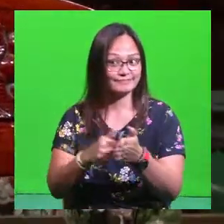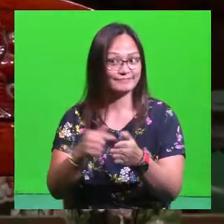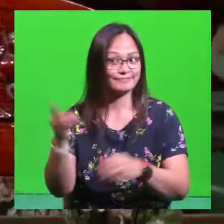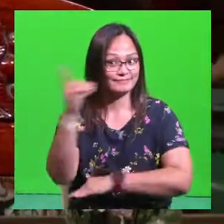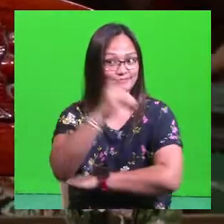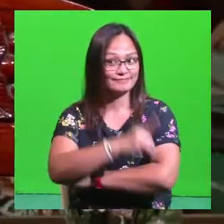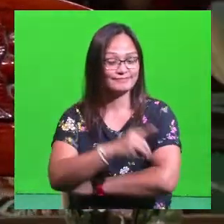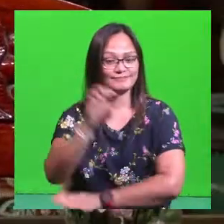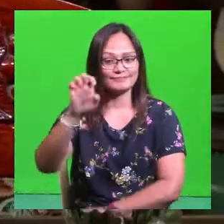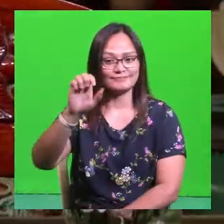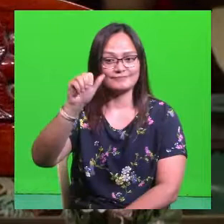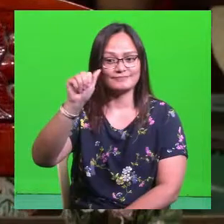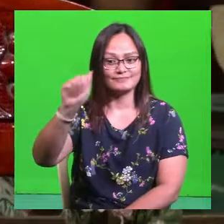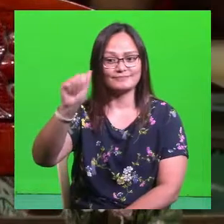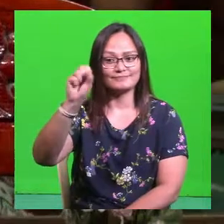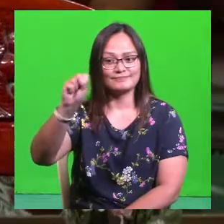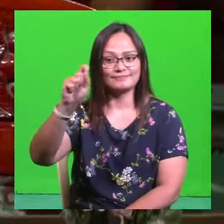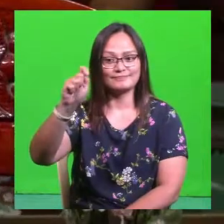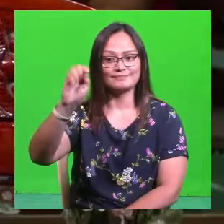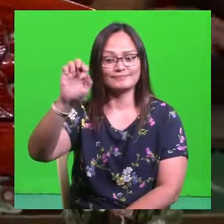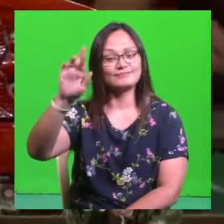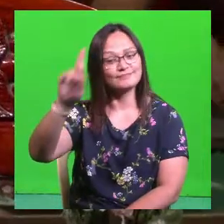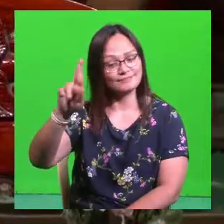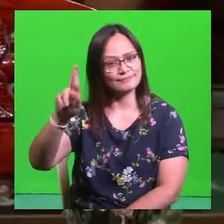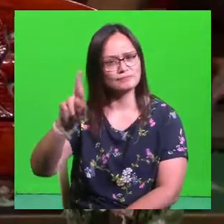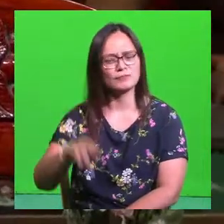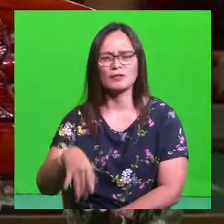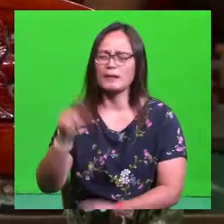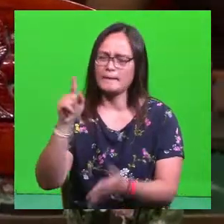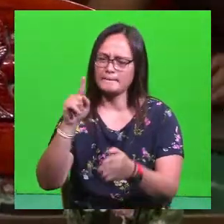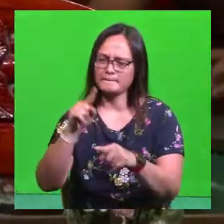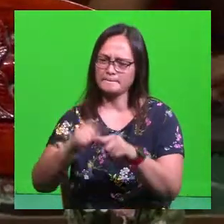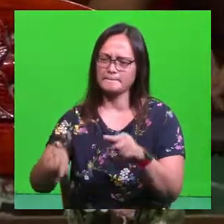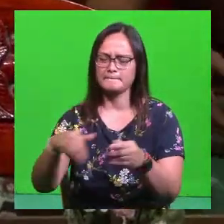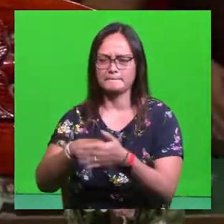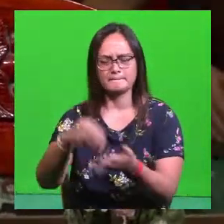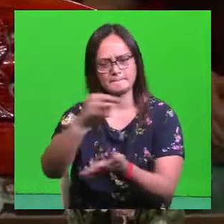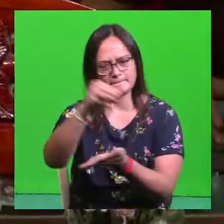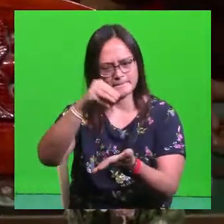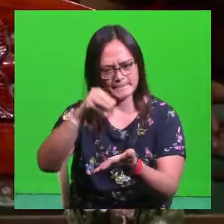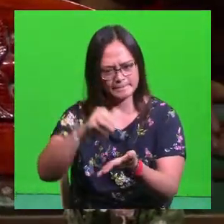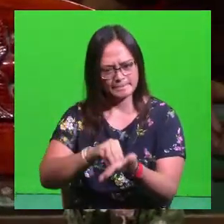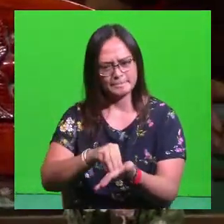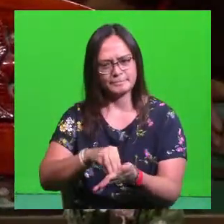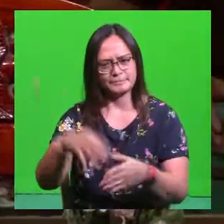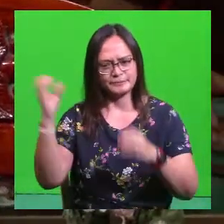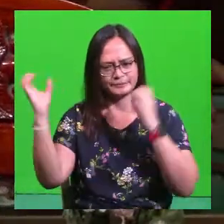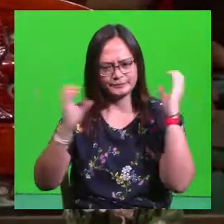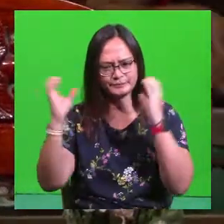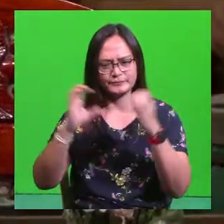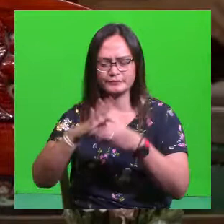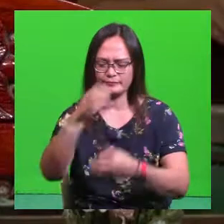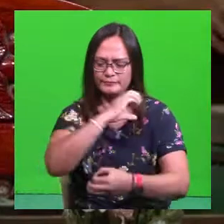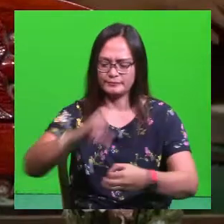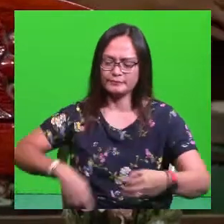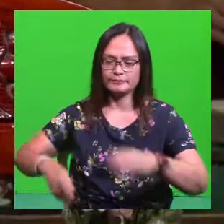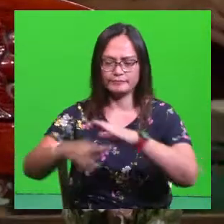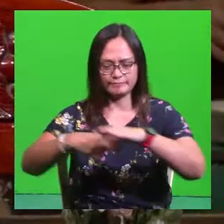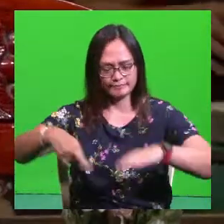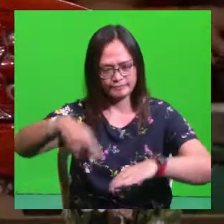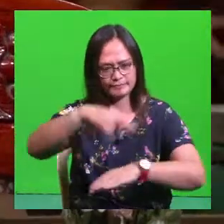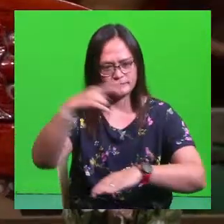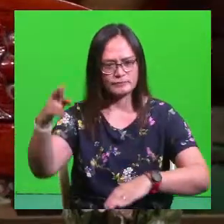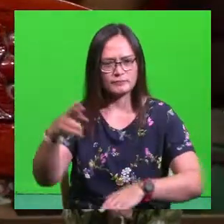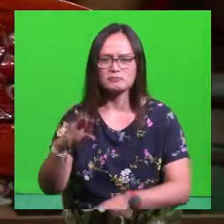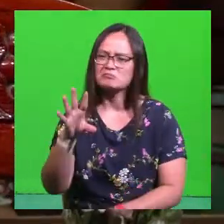Subalit sa kalagitnaan po ng maraming nagdiriwang ng muling pagkabuhay ng Panginoon, ilang kaya talaga